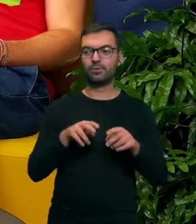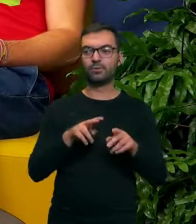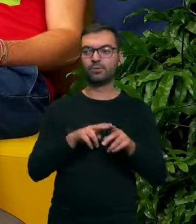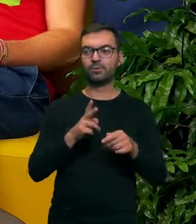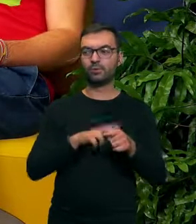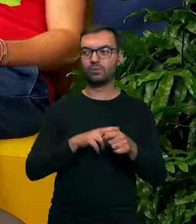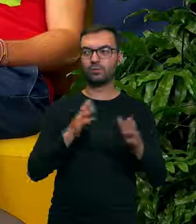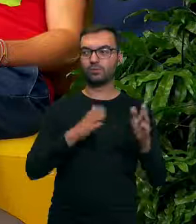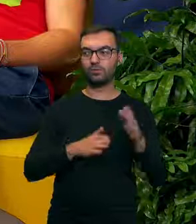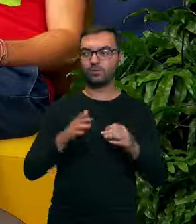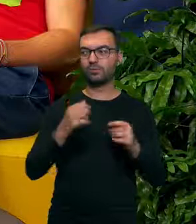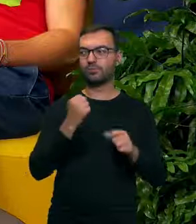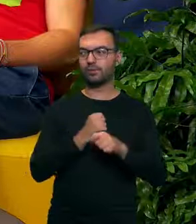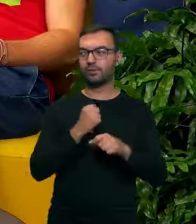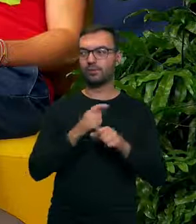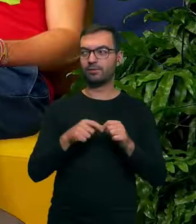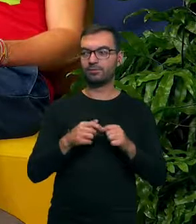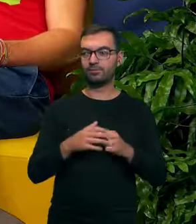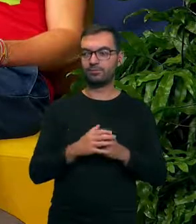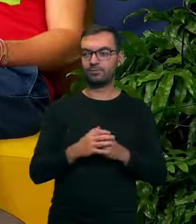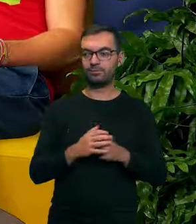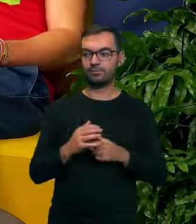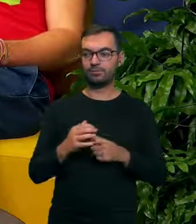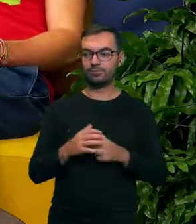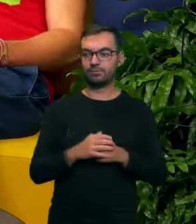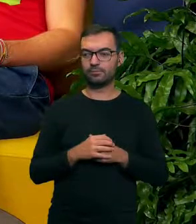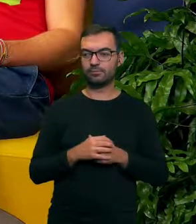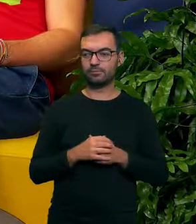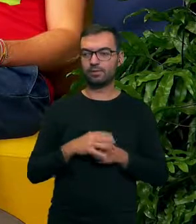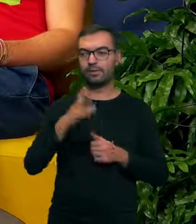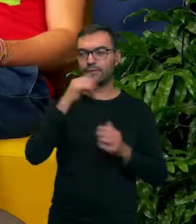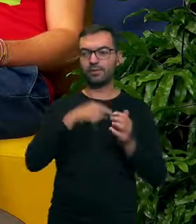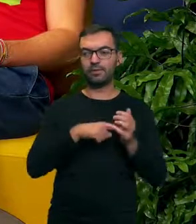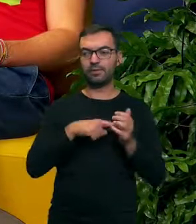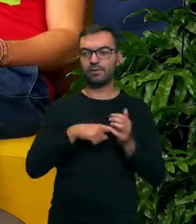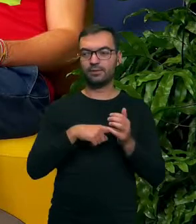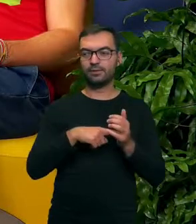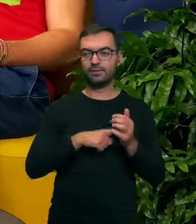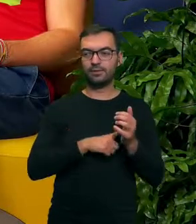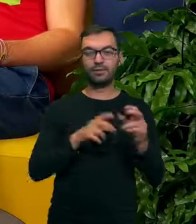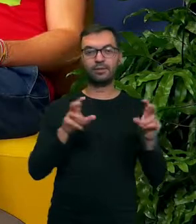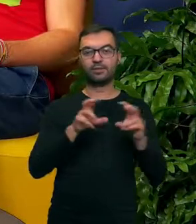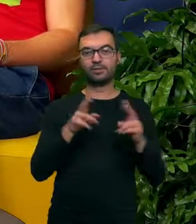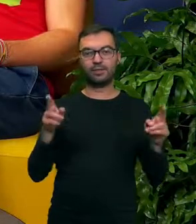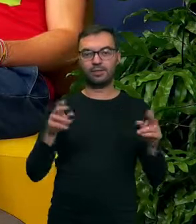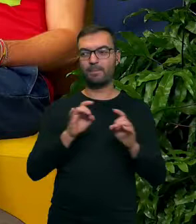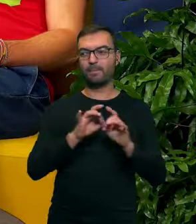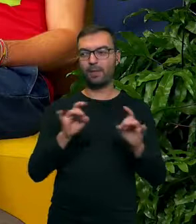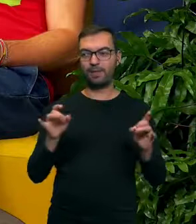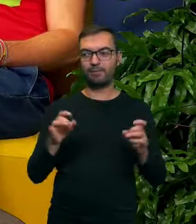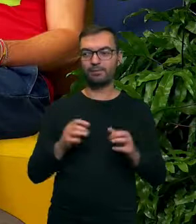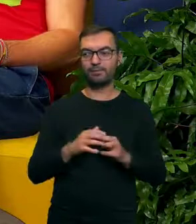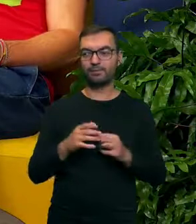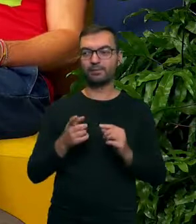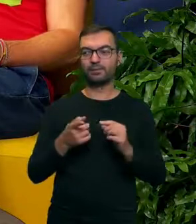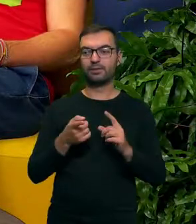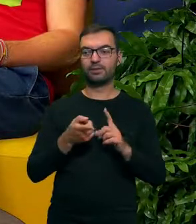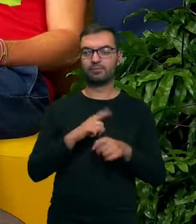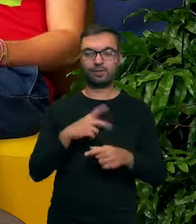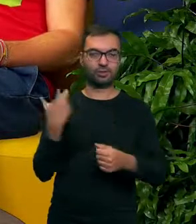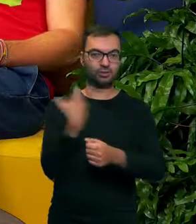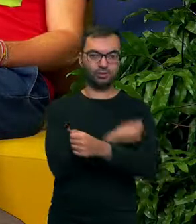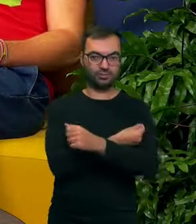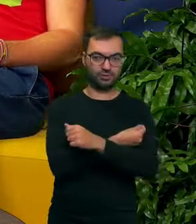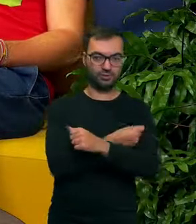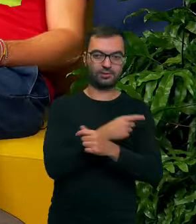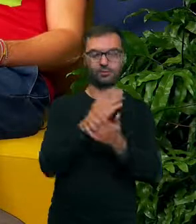która przygotowywała i pracowała przy tym filmie. I wydaje mi się, że w dobie tych zdjęć pandemicznych, przed szczepionkami, o